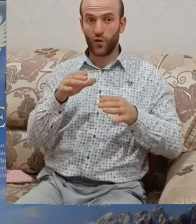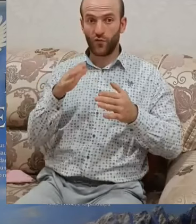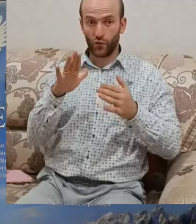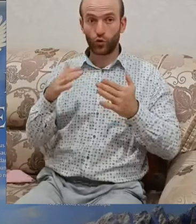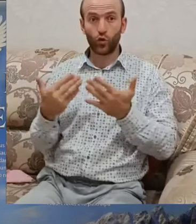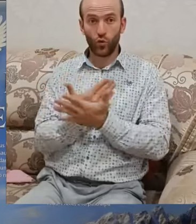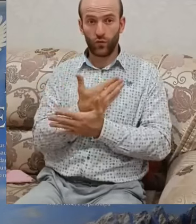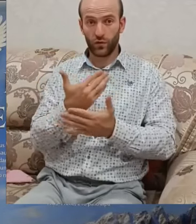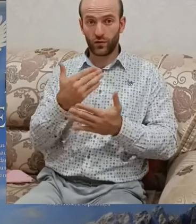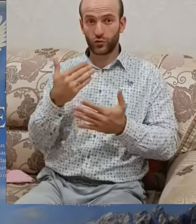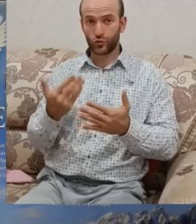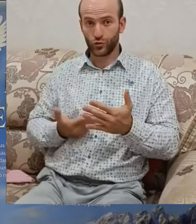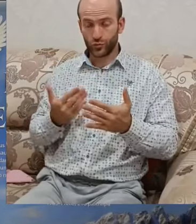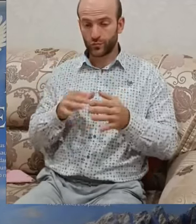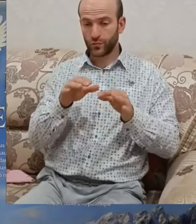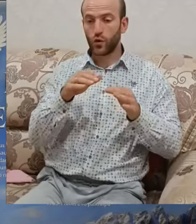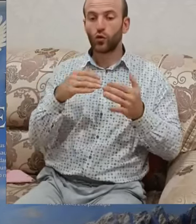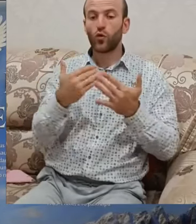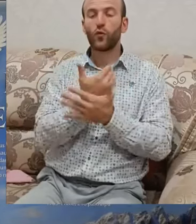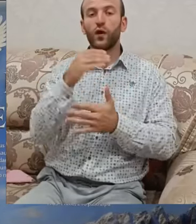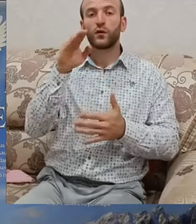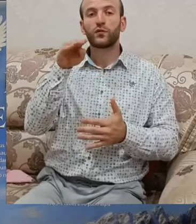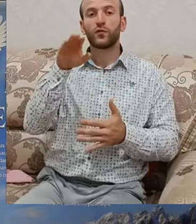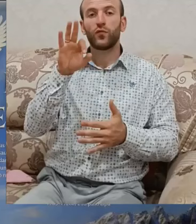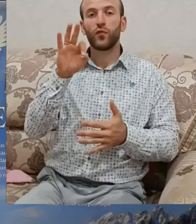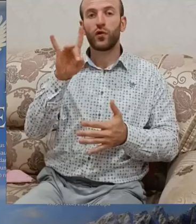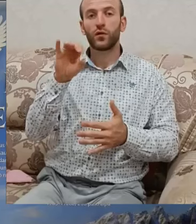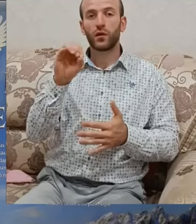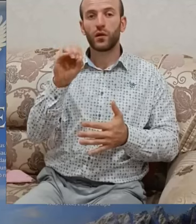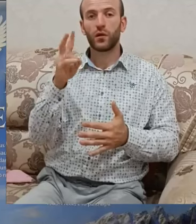Kuri išreiškia jį patį. Которая выражает его самого.